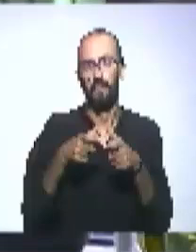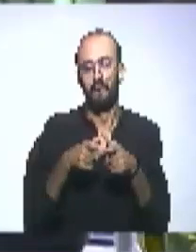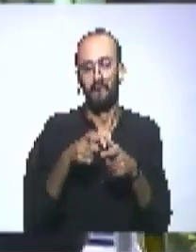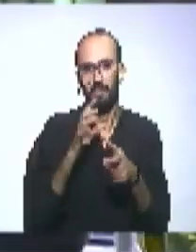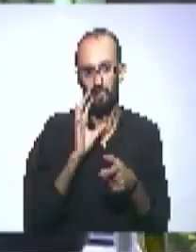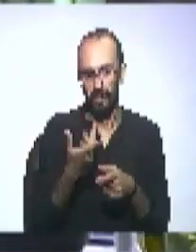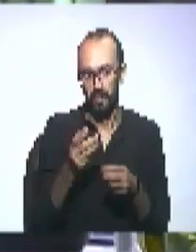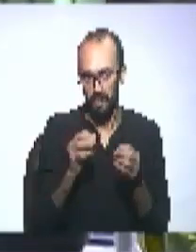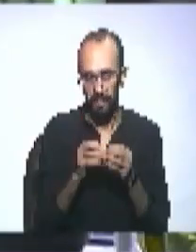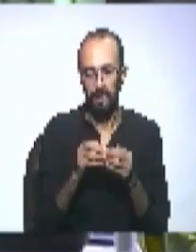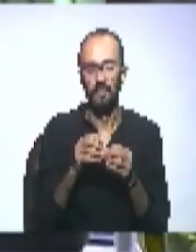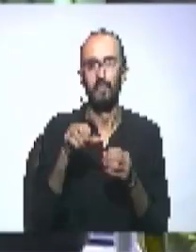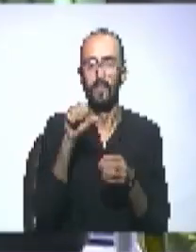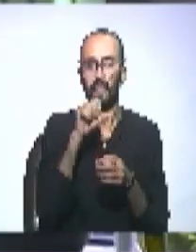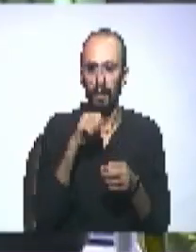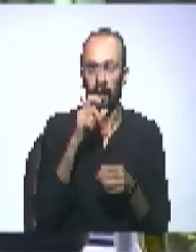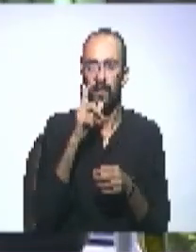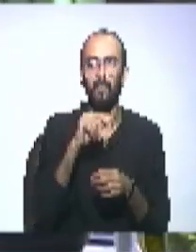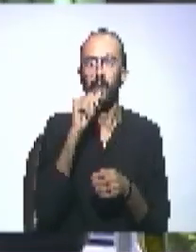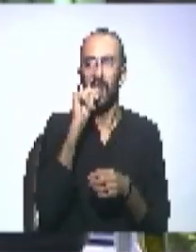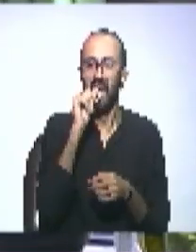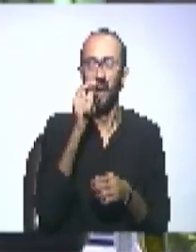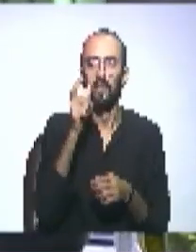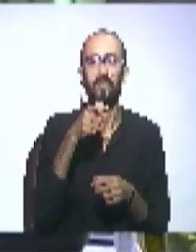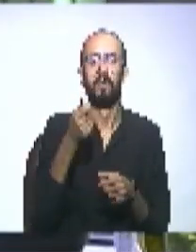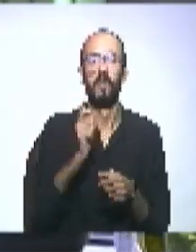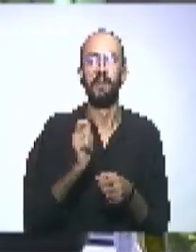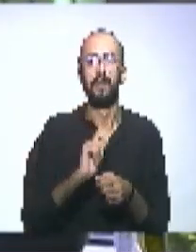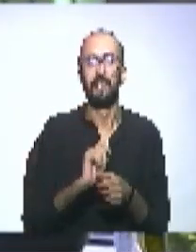ومستارده. وطحينه وزبادي.